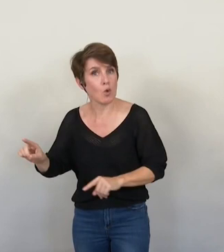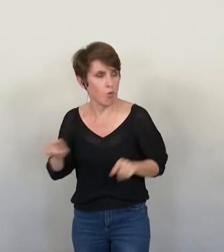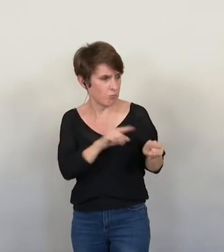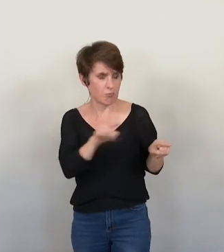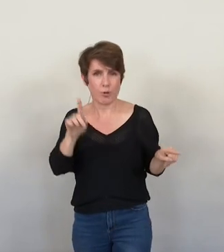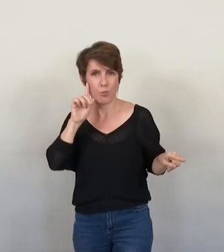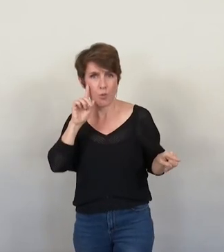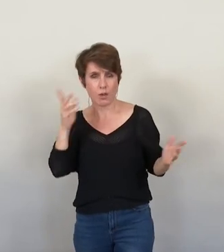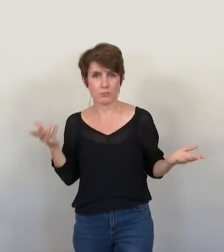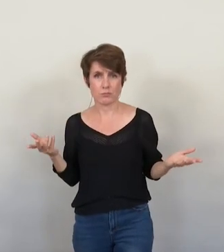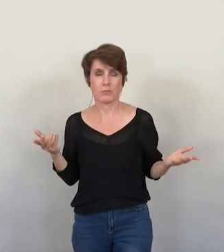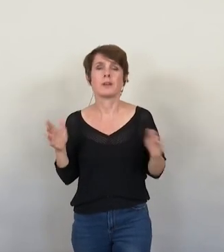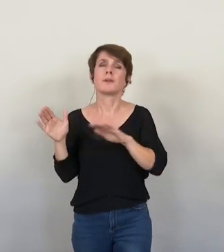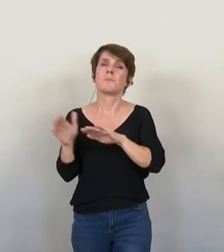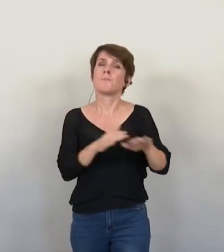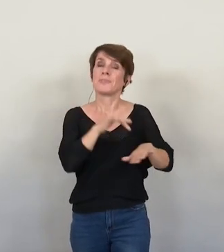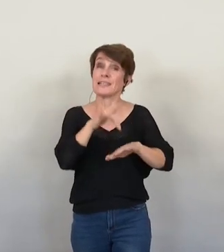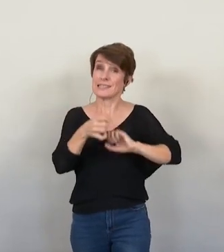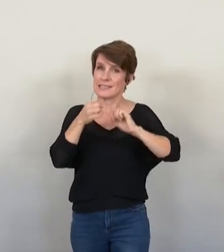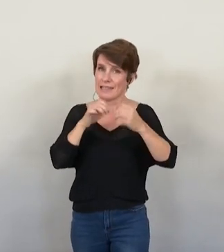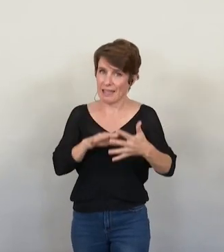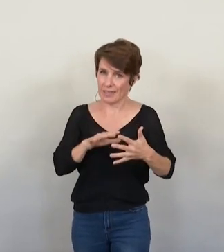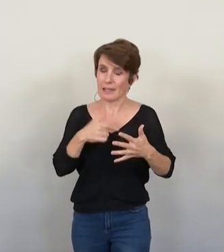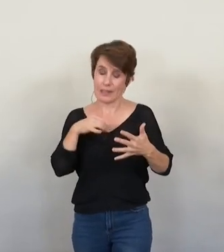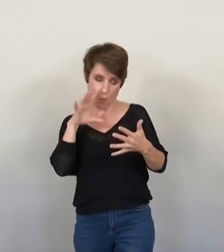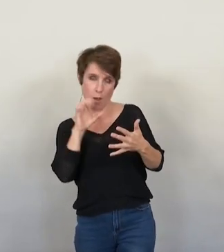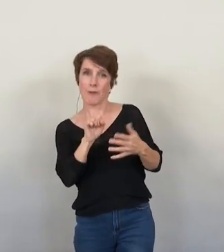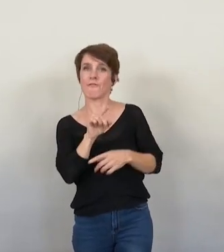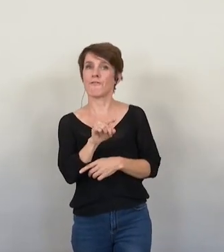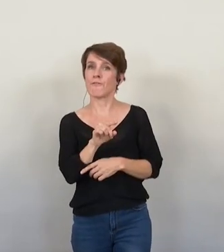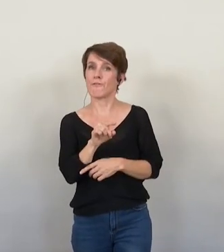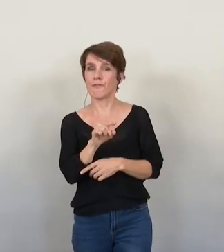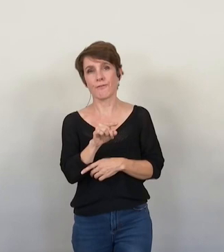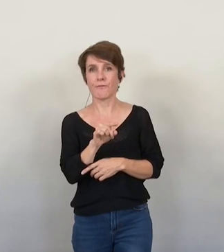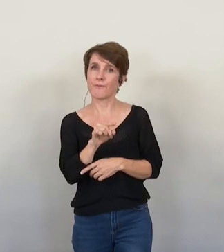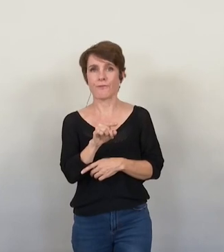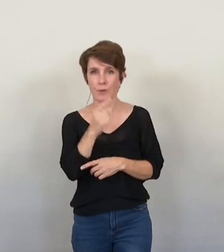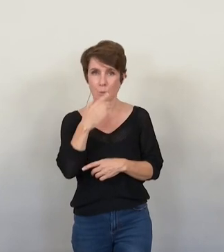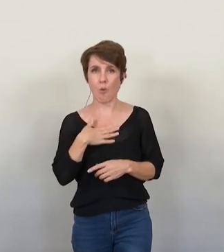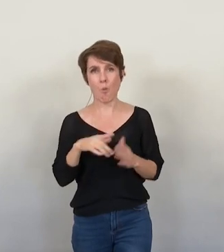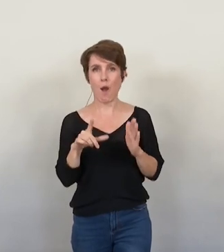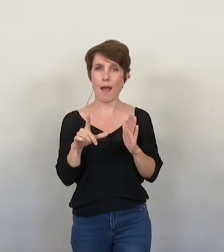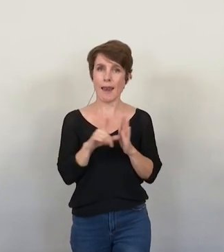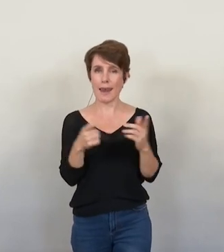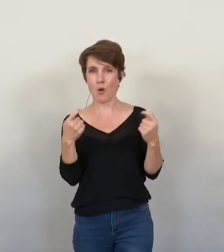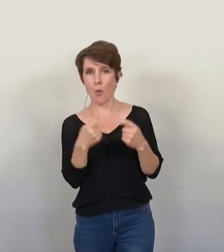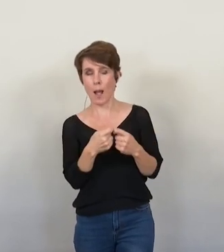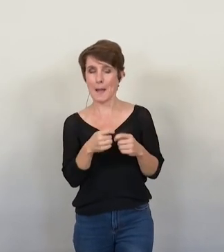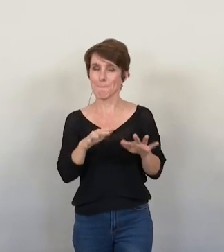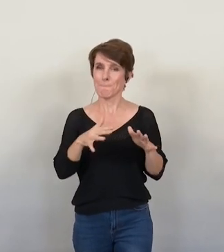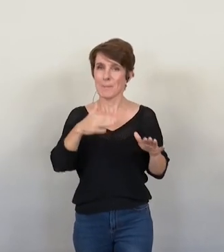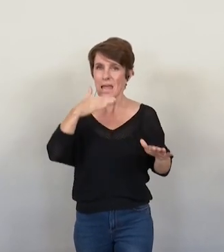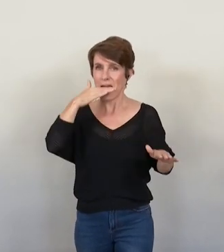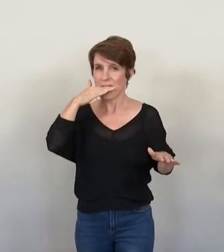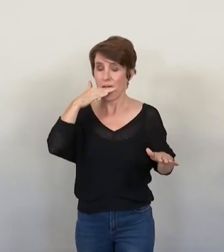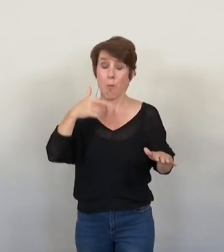regardent sur un site internet qui me paraît à la limite de la légalité ce n'est pas mon rôle de